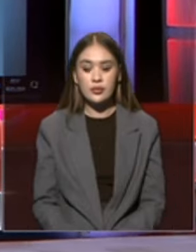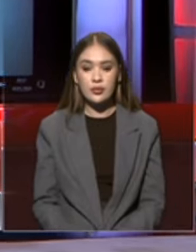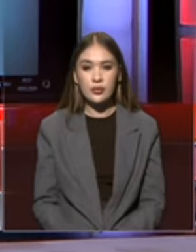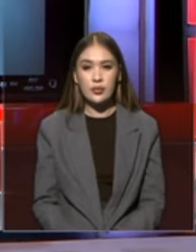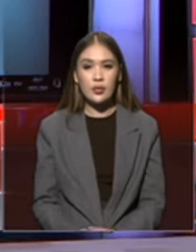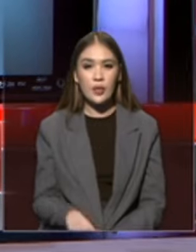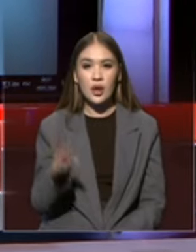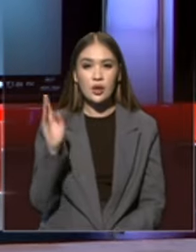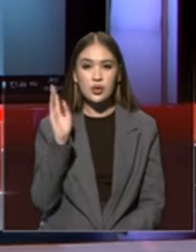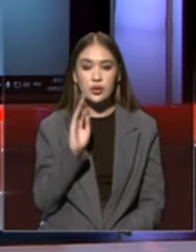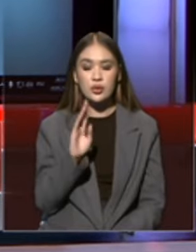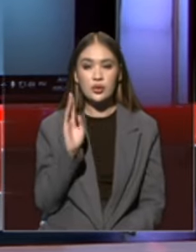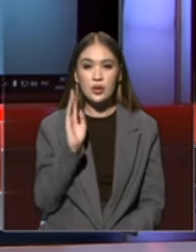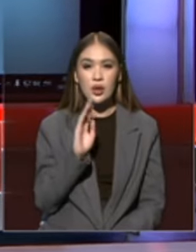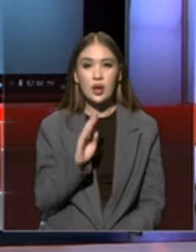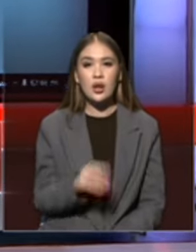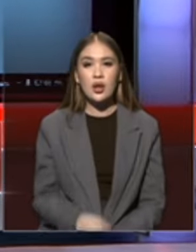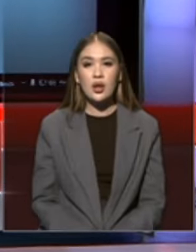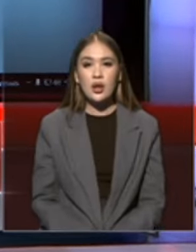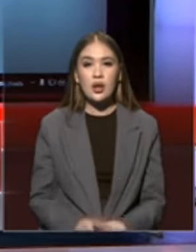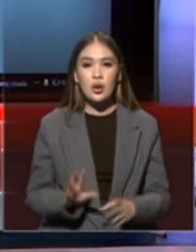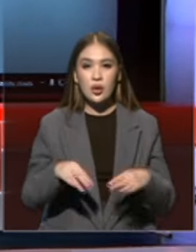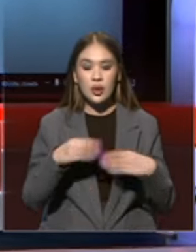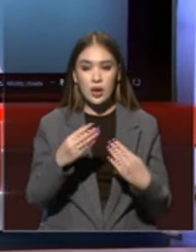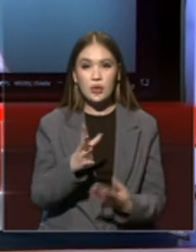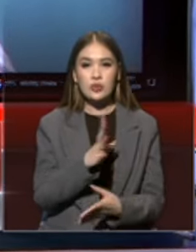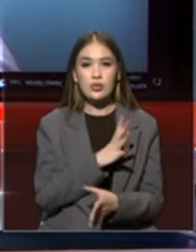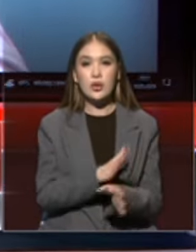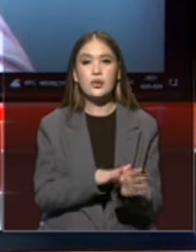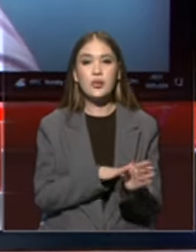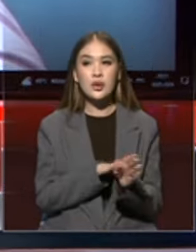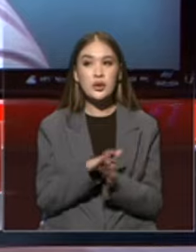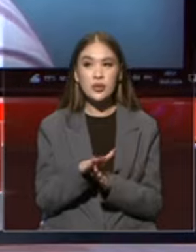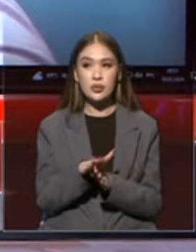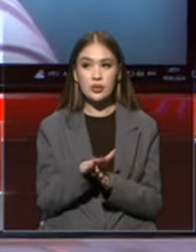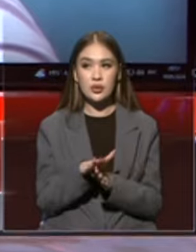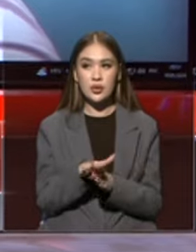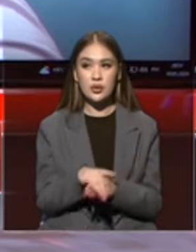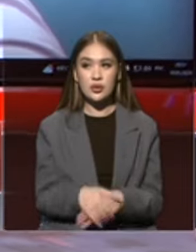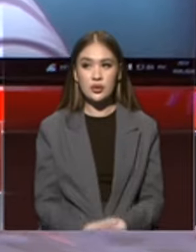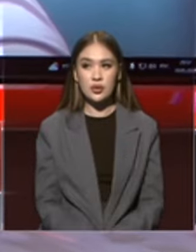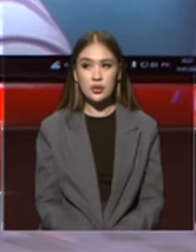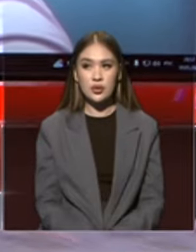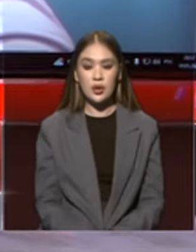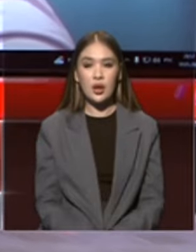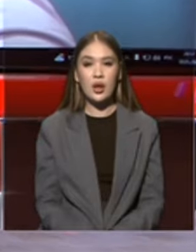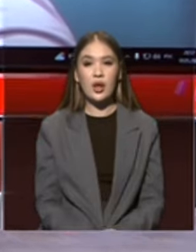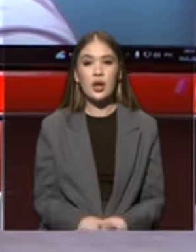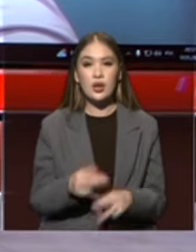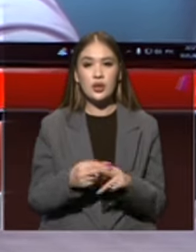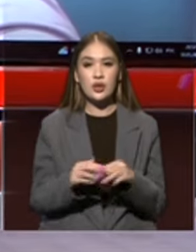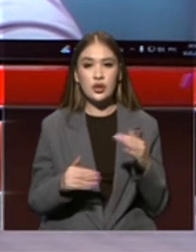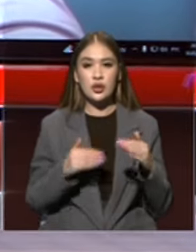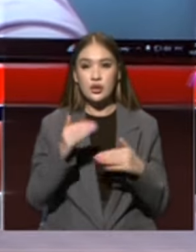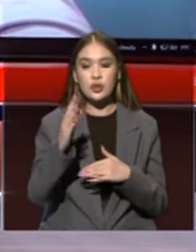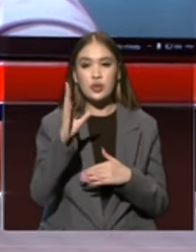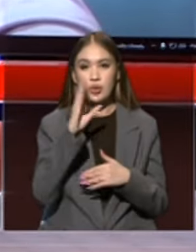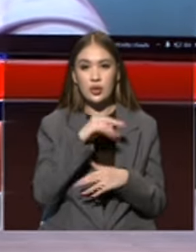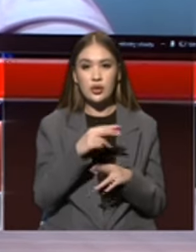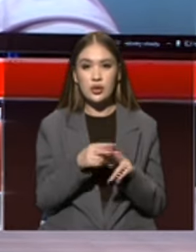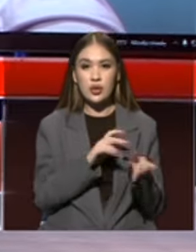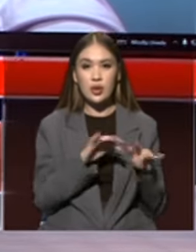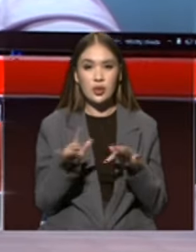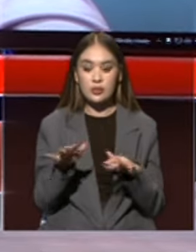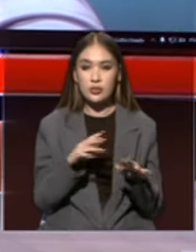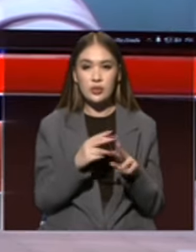Су кетпеген жерлерге қойылған мақсатпен, былайша айтқан кезде қойылған мақсатпен қойылған талапты жету барысында жергілікті билік